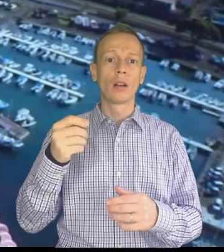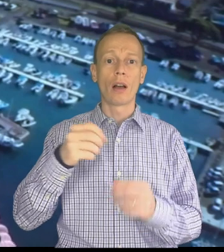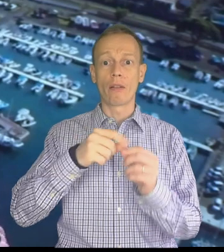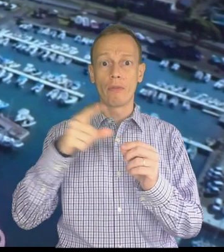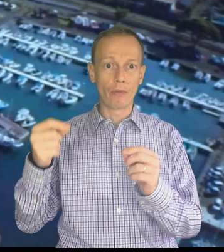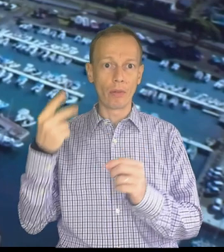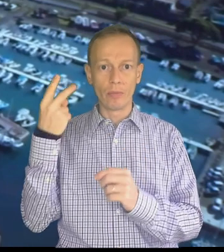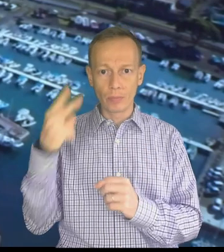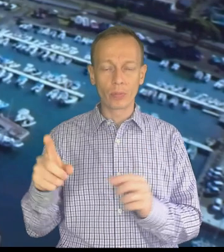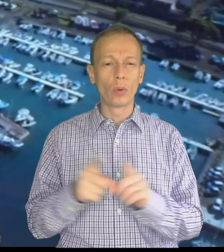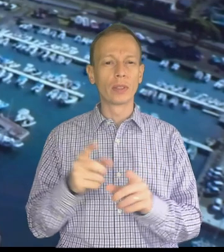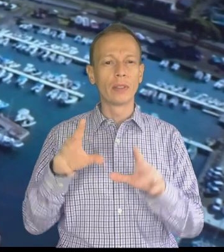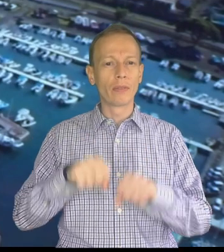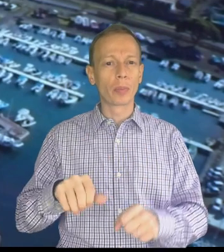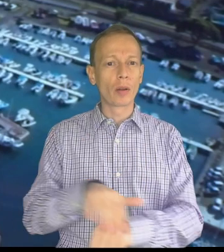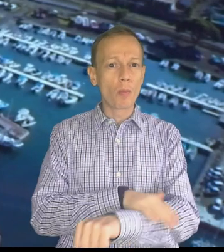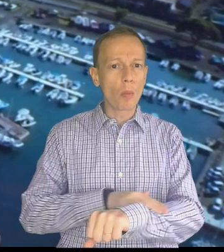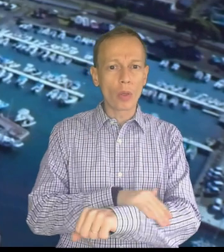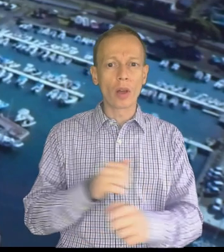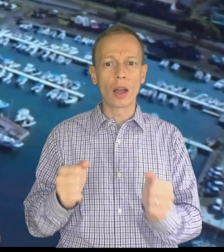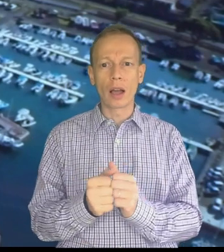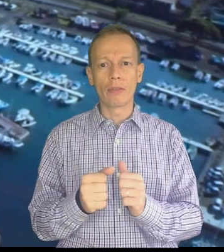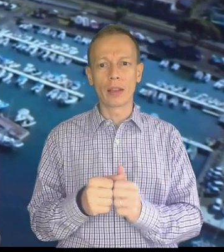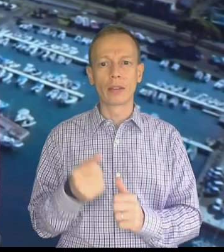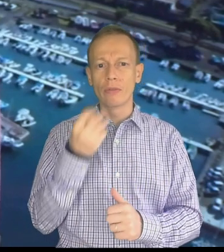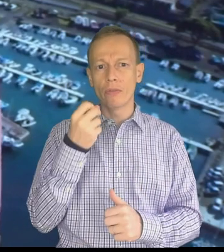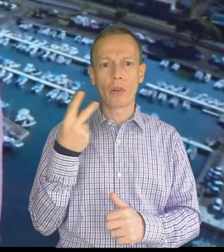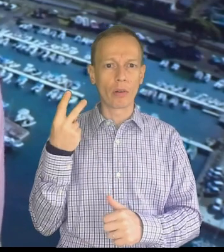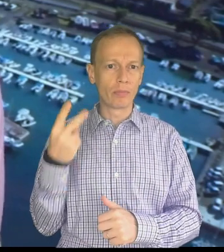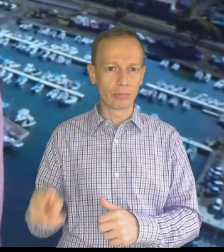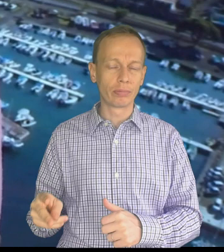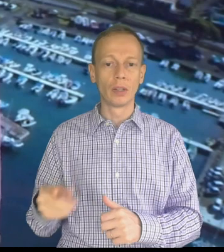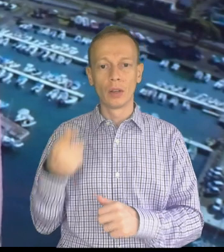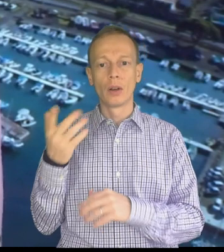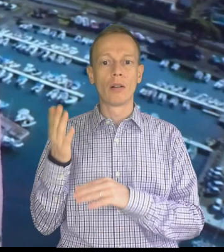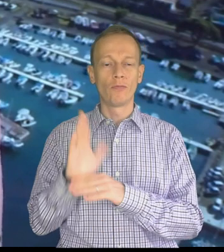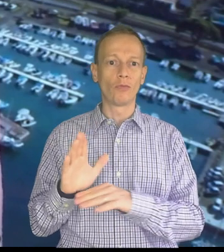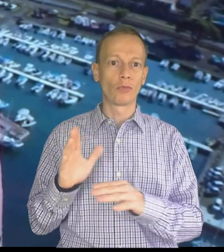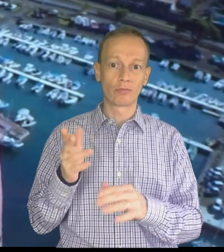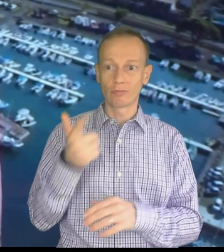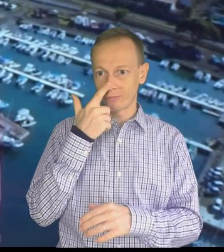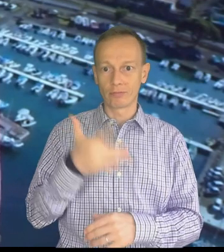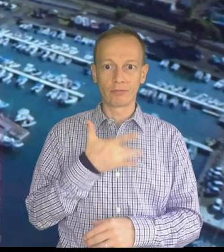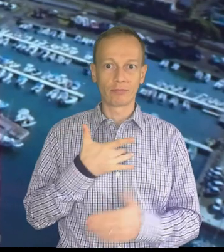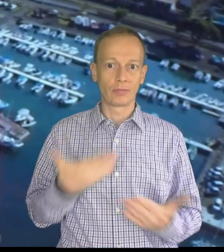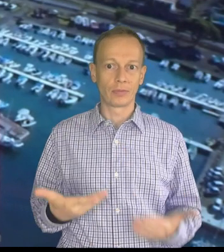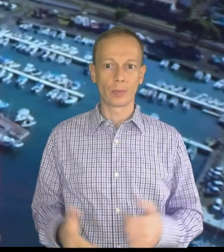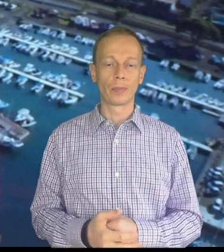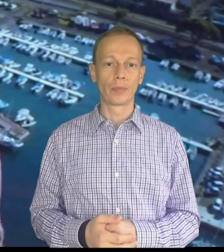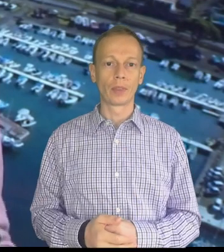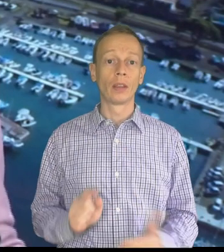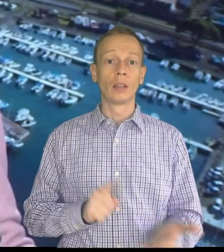la fabrication du mon-œil à base de fleurs du Tahiti représentent en ces temps de crise plus qu'une occupation. Vous allez le voir avec ce reportage